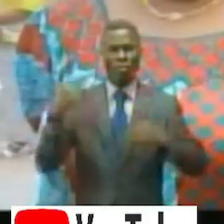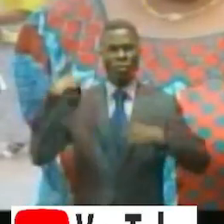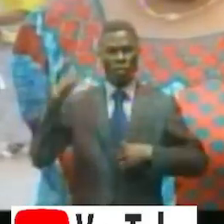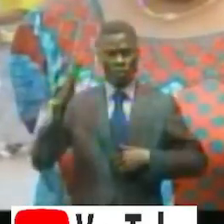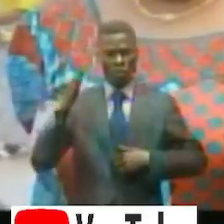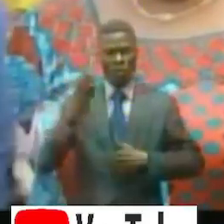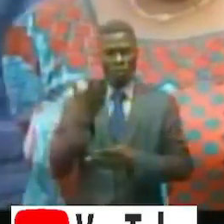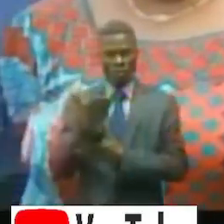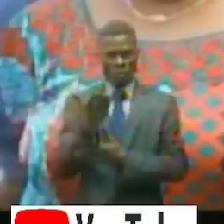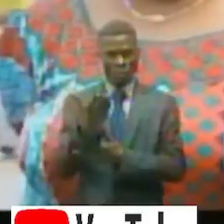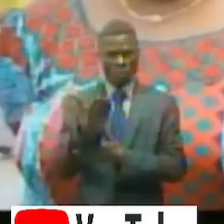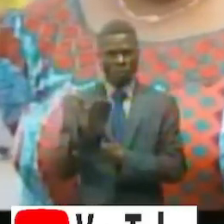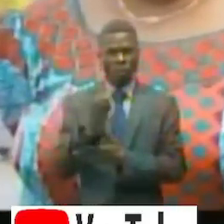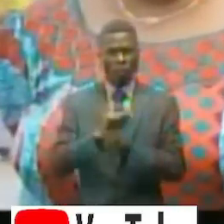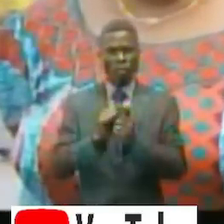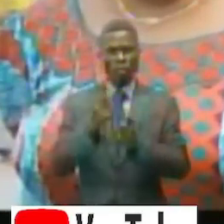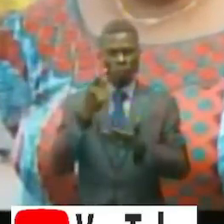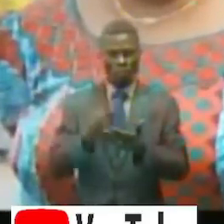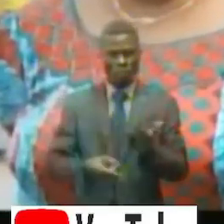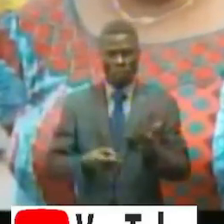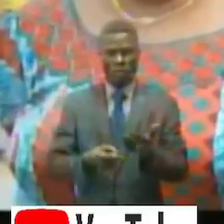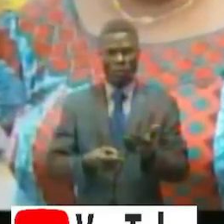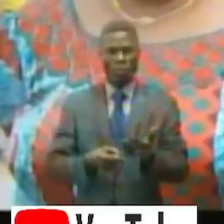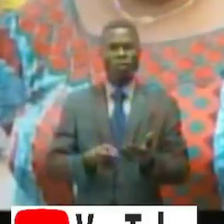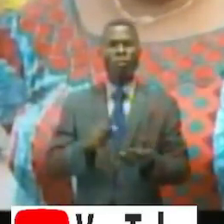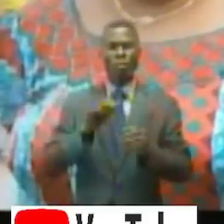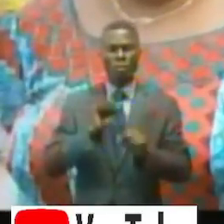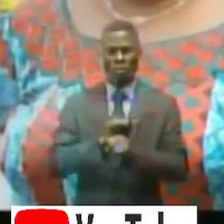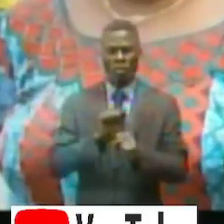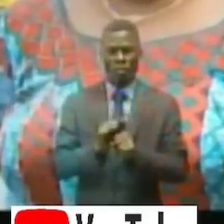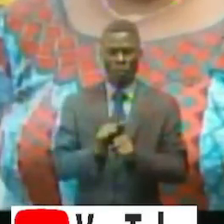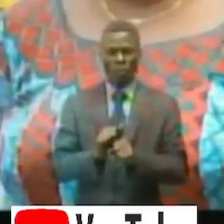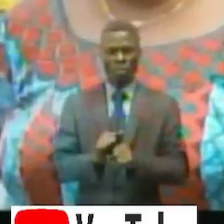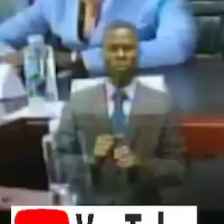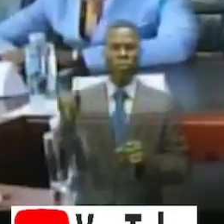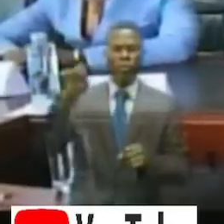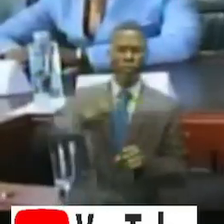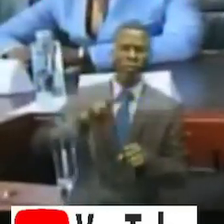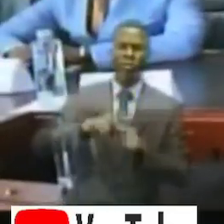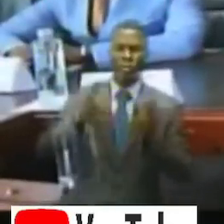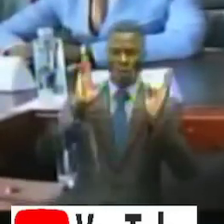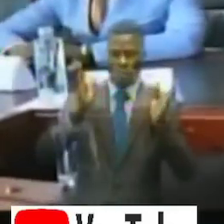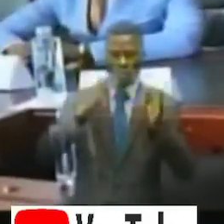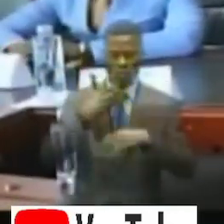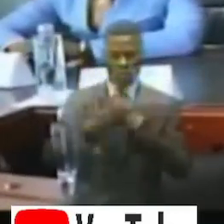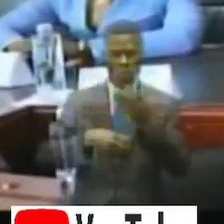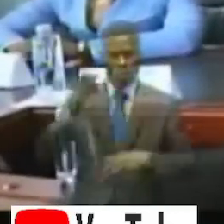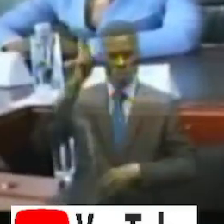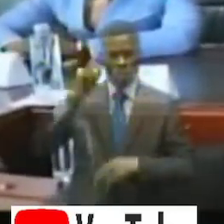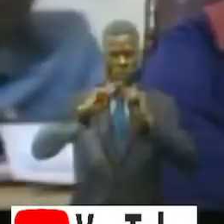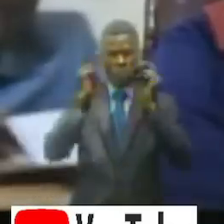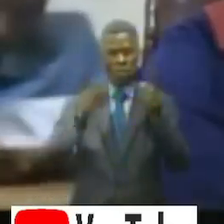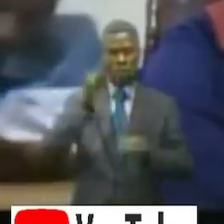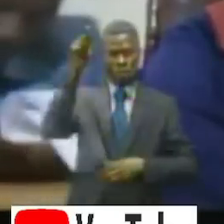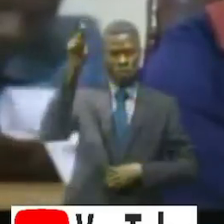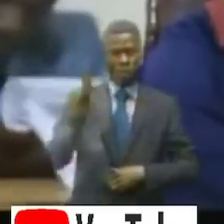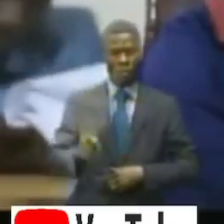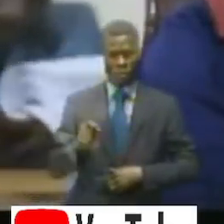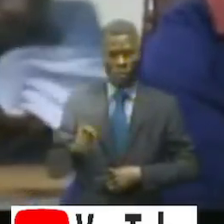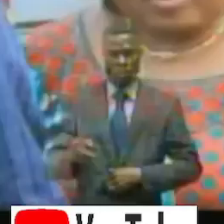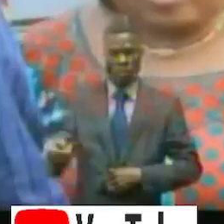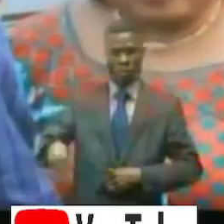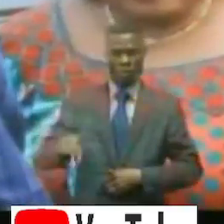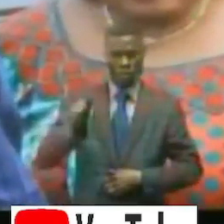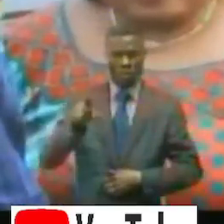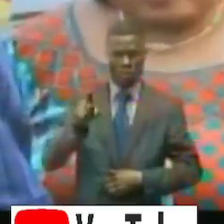Khan précise qu'une enquête sera ouverte incessamment pour des crimes graves qui ont été commis par les groupes armés dans cette partie du